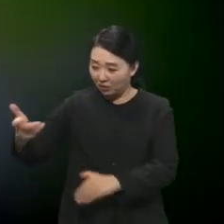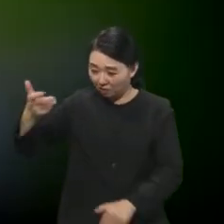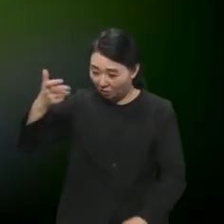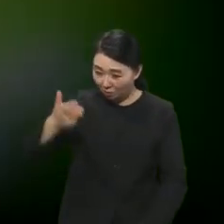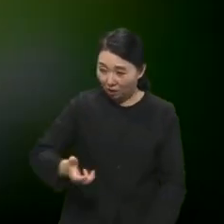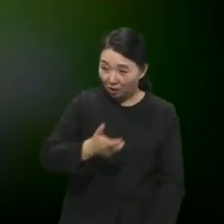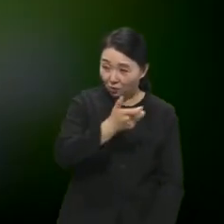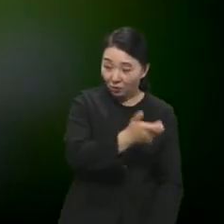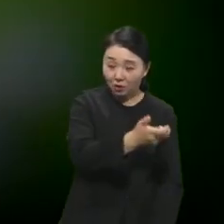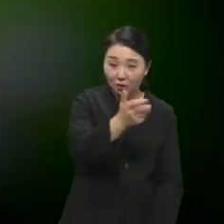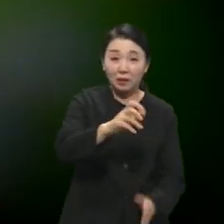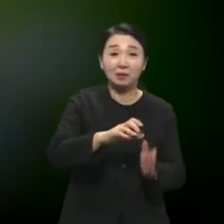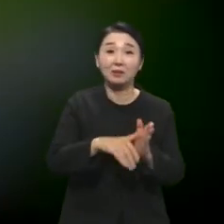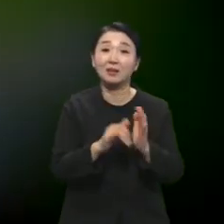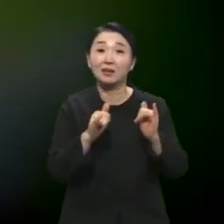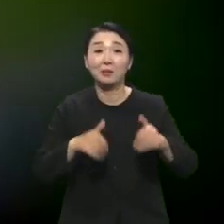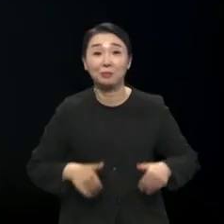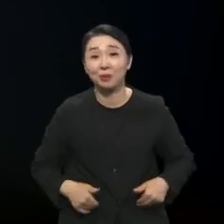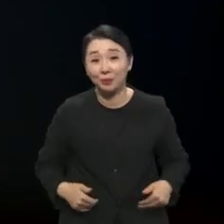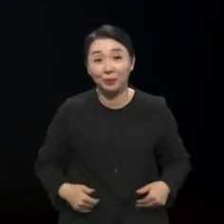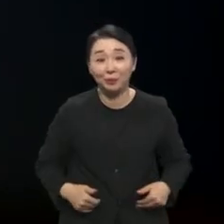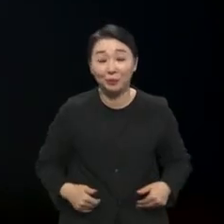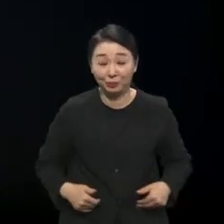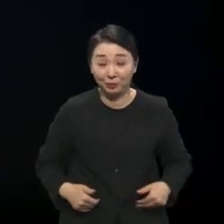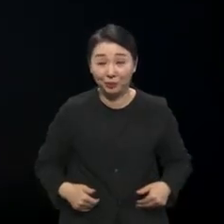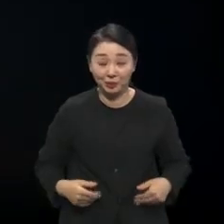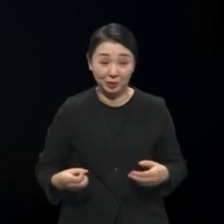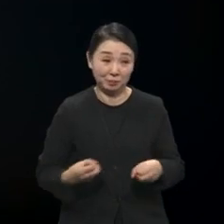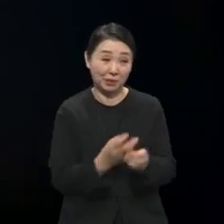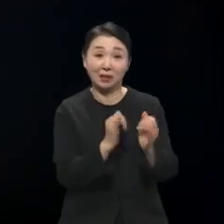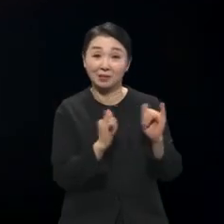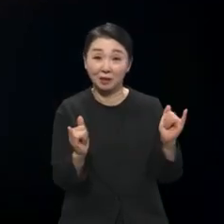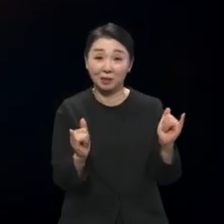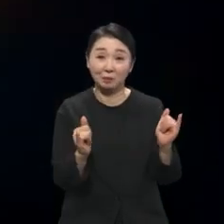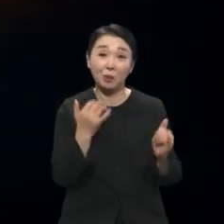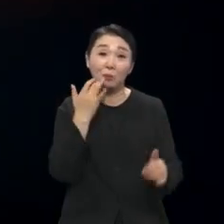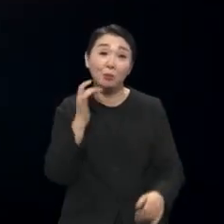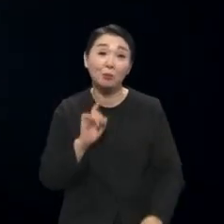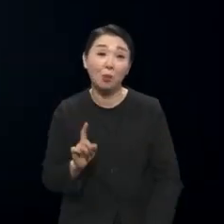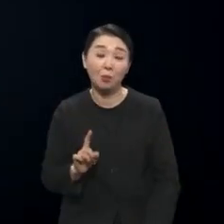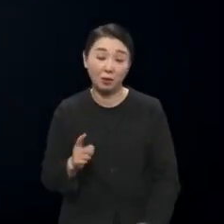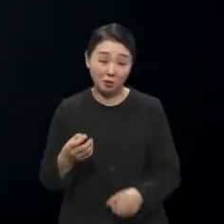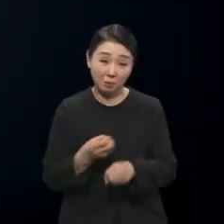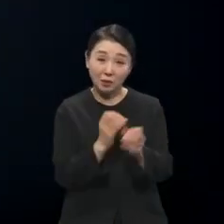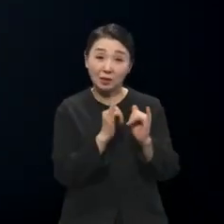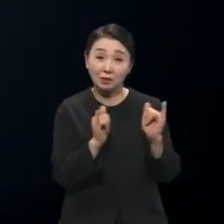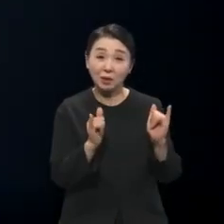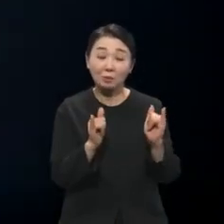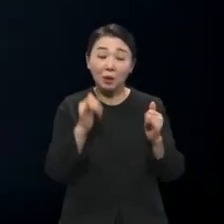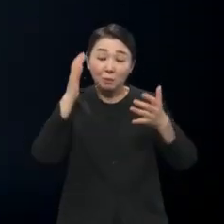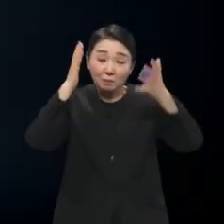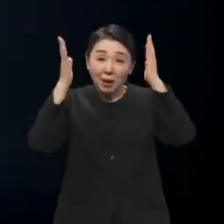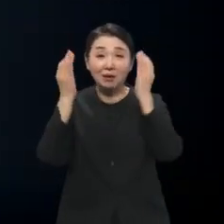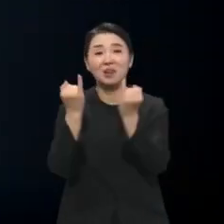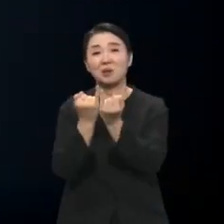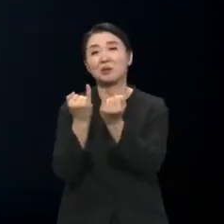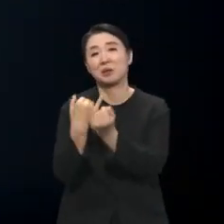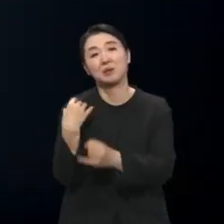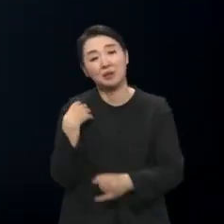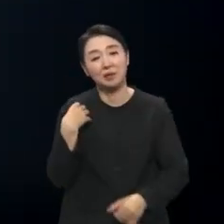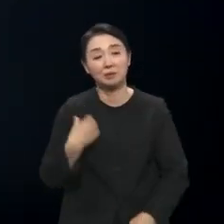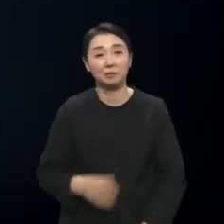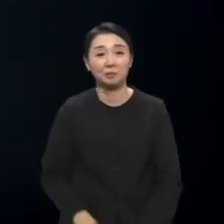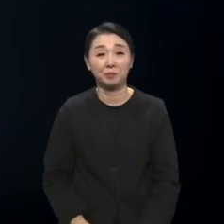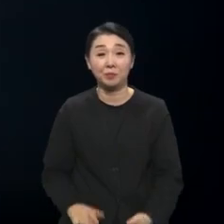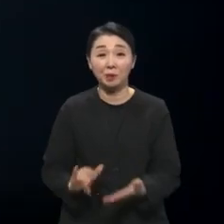배달하는 인력이 그 필요하겠죠 배달원 근데 이것도 상당히 흥미로운 것이 그 배달원은 그 말레이 여성이 역할을 한 거 같습니다